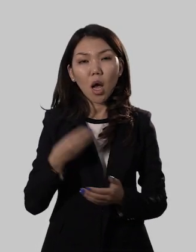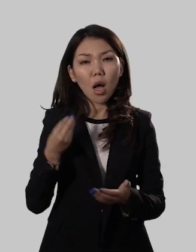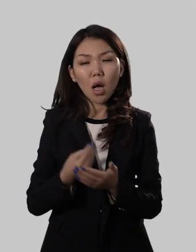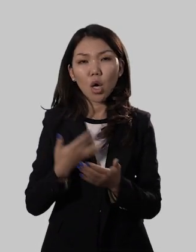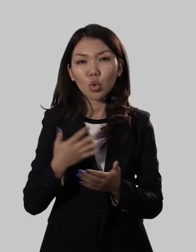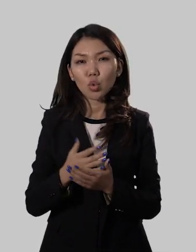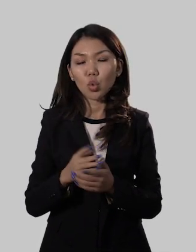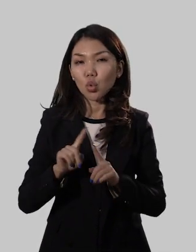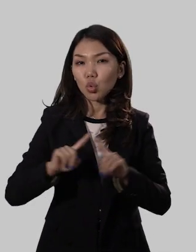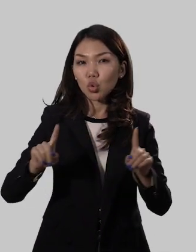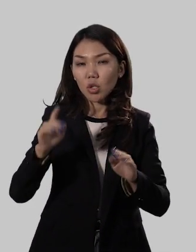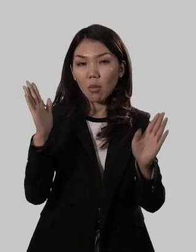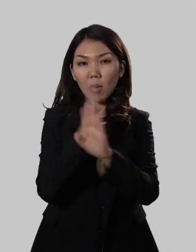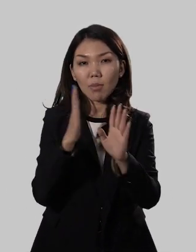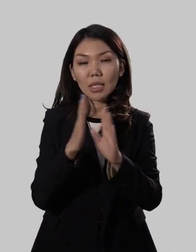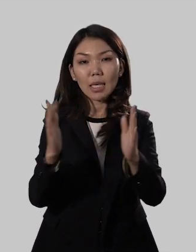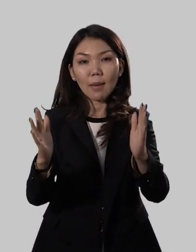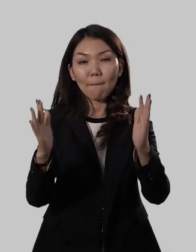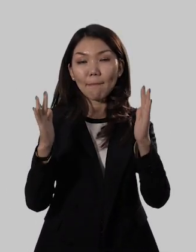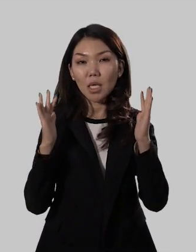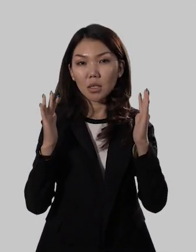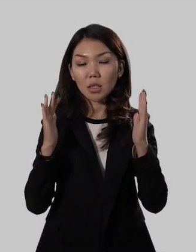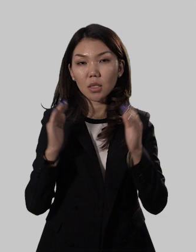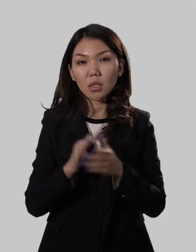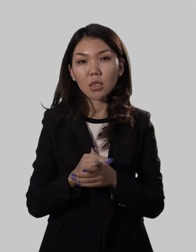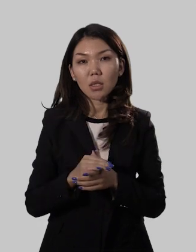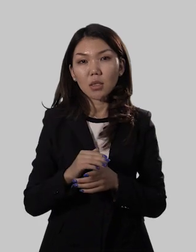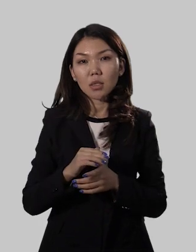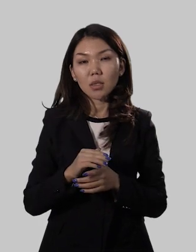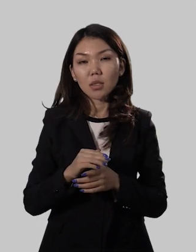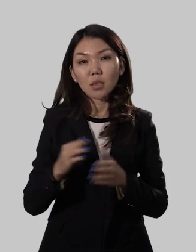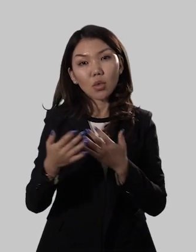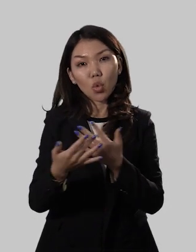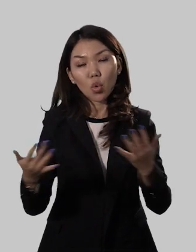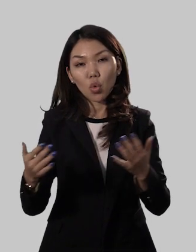өзгөчөлөнгөн мамлекеттик жаратылыш парктары, коруктар бар.